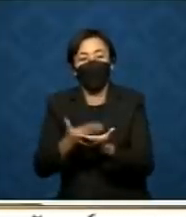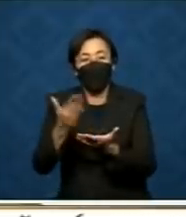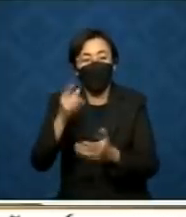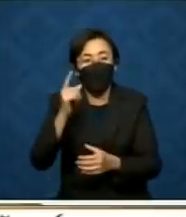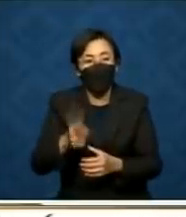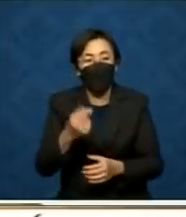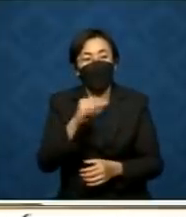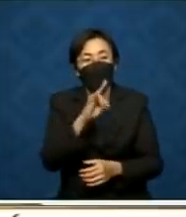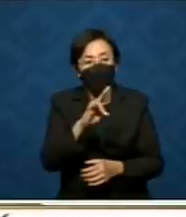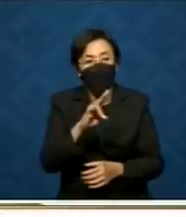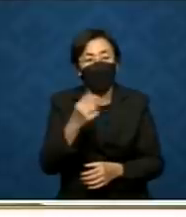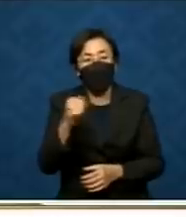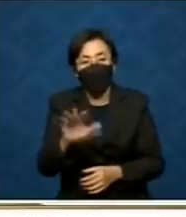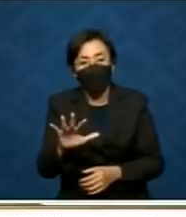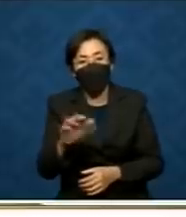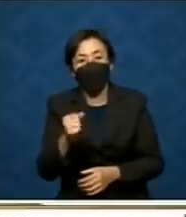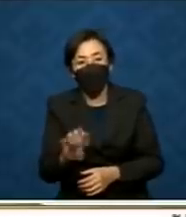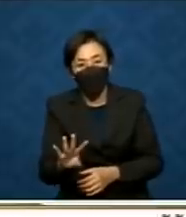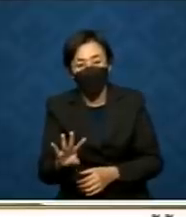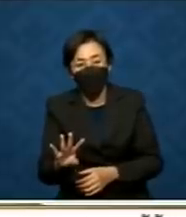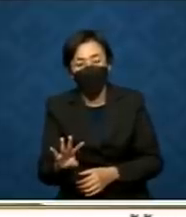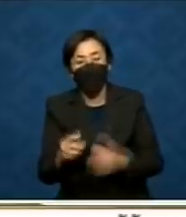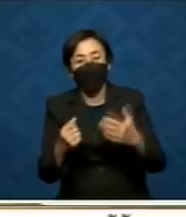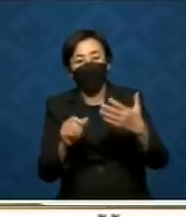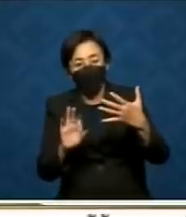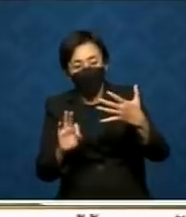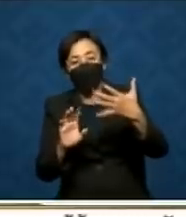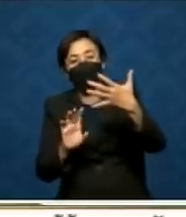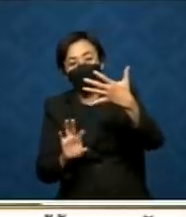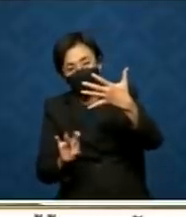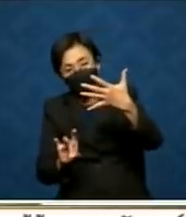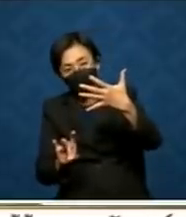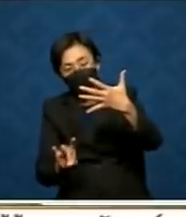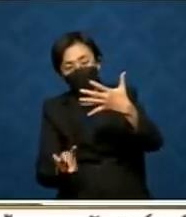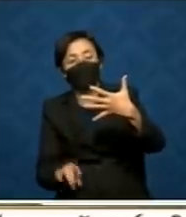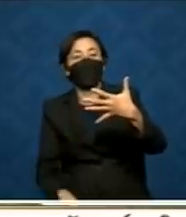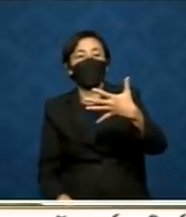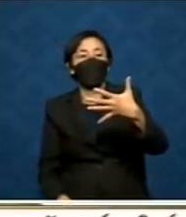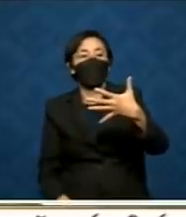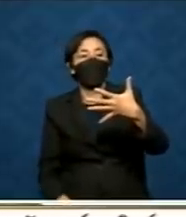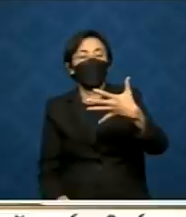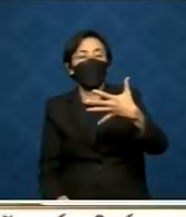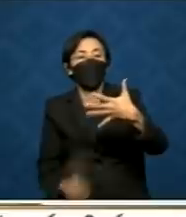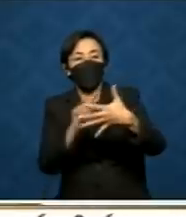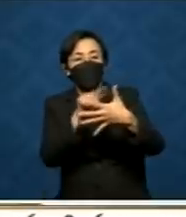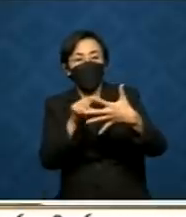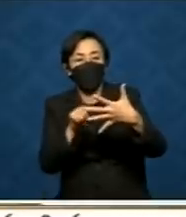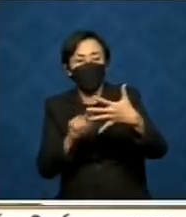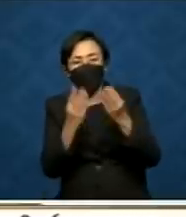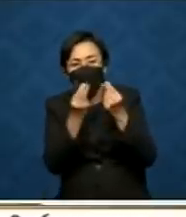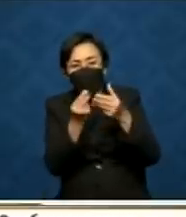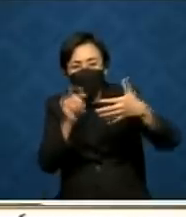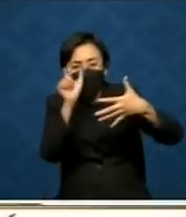17 15 54988เฮ้ยมีตัวเลข